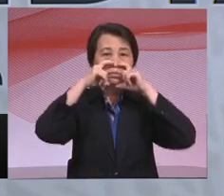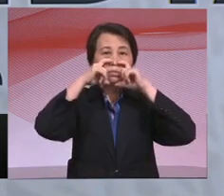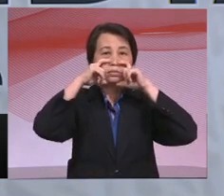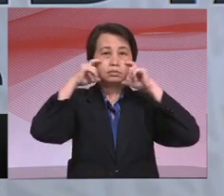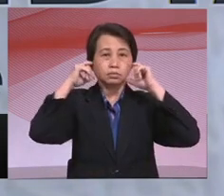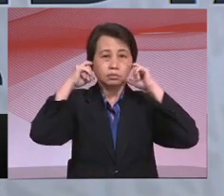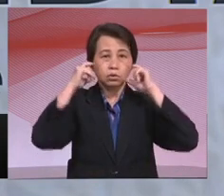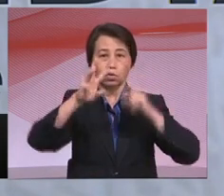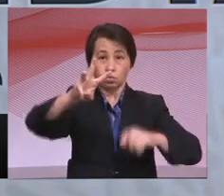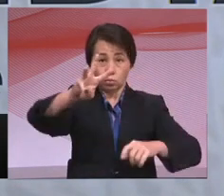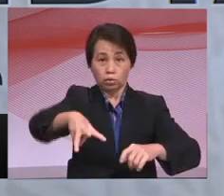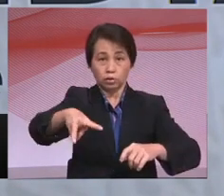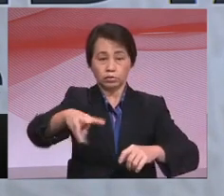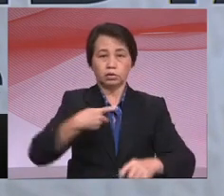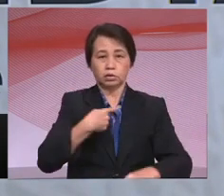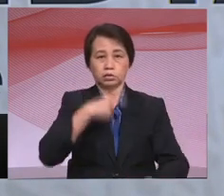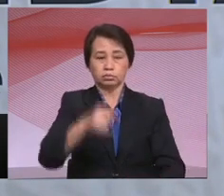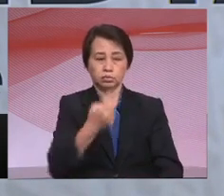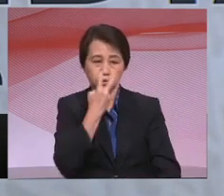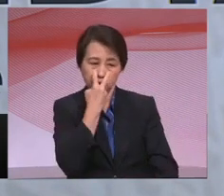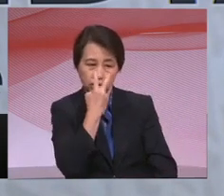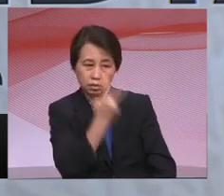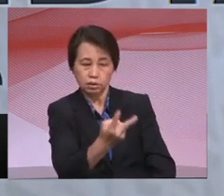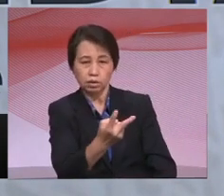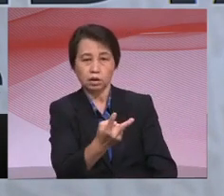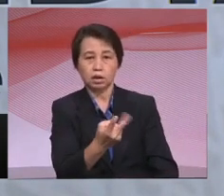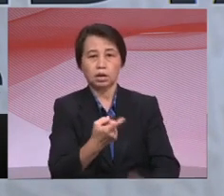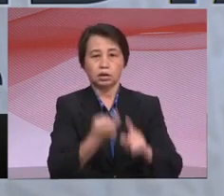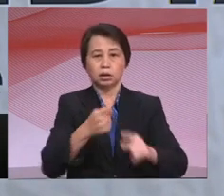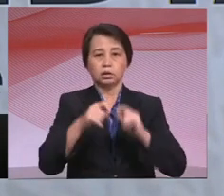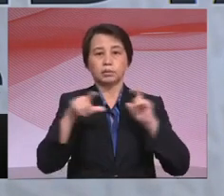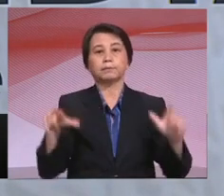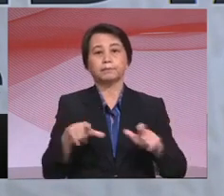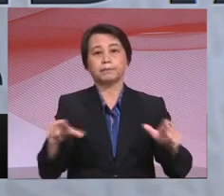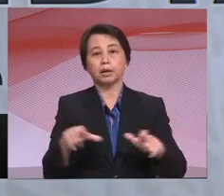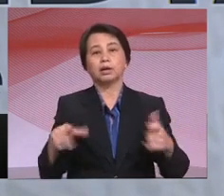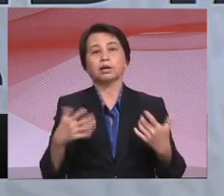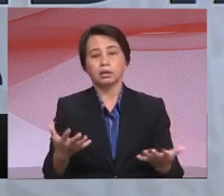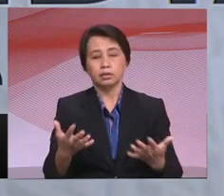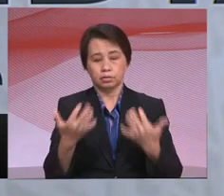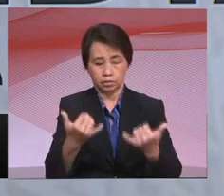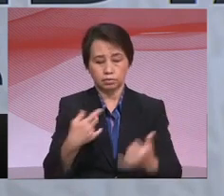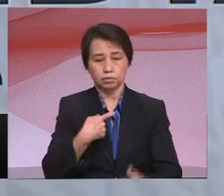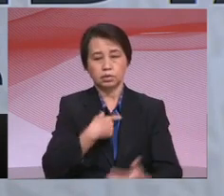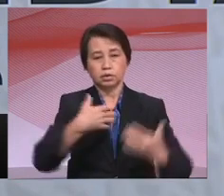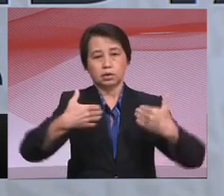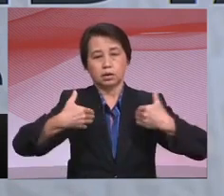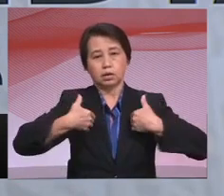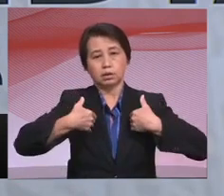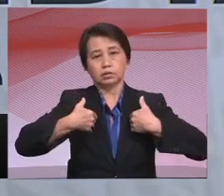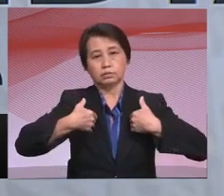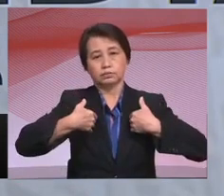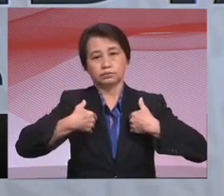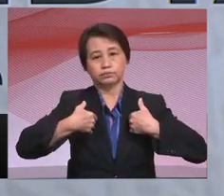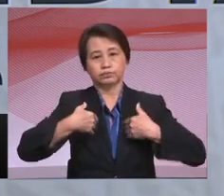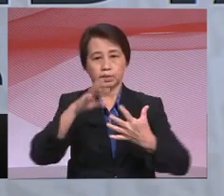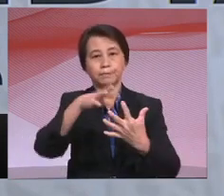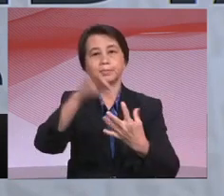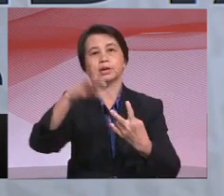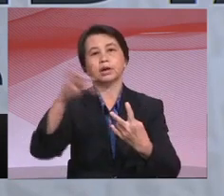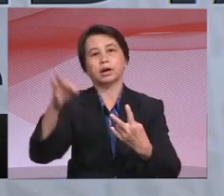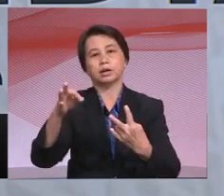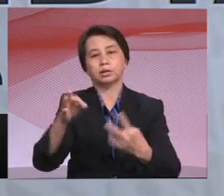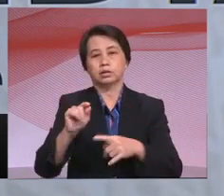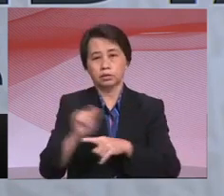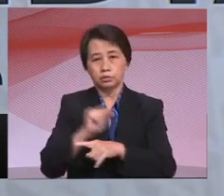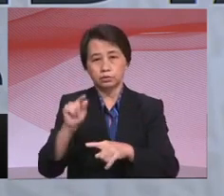mask wajib, jadi kita kena lihat dari segi pelaksanaan. Jadi sekarang ni kita ada option, iaitu